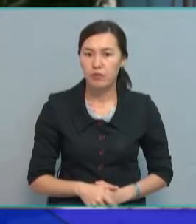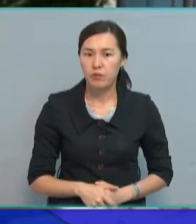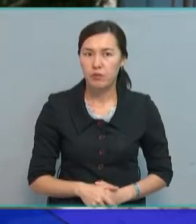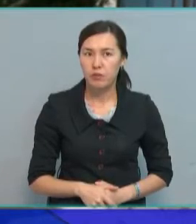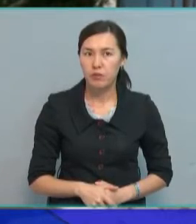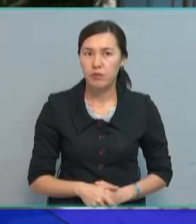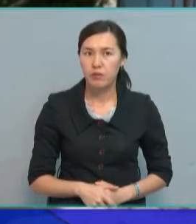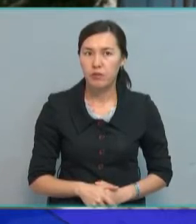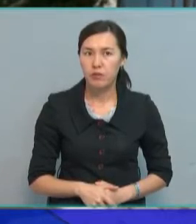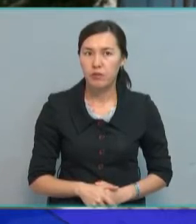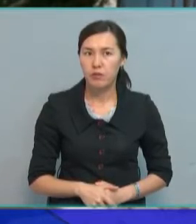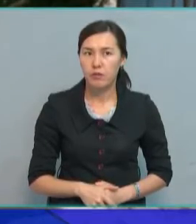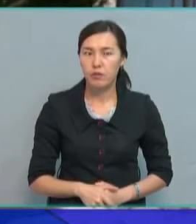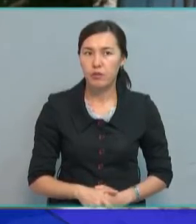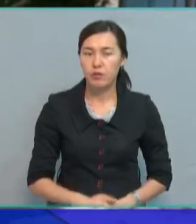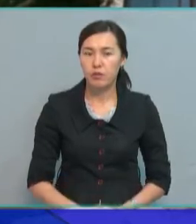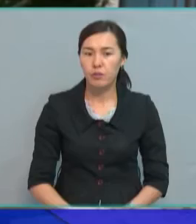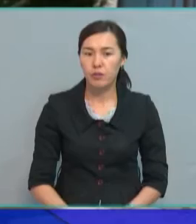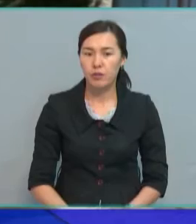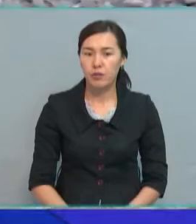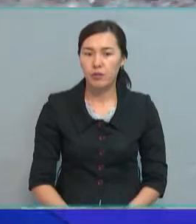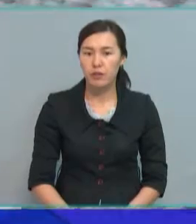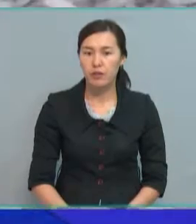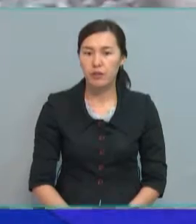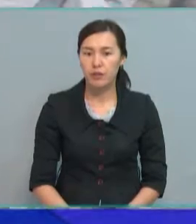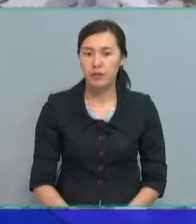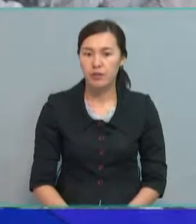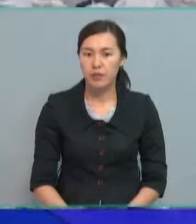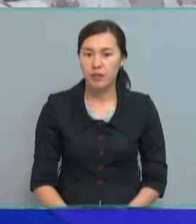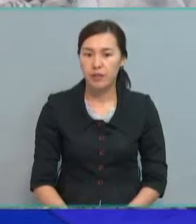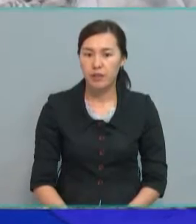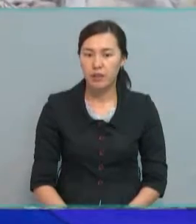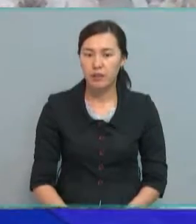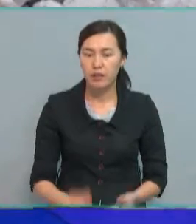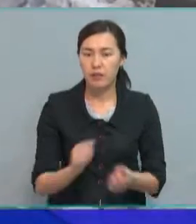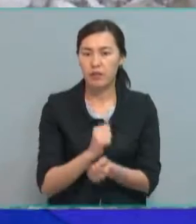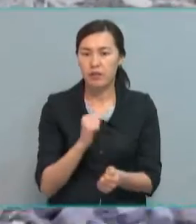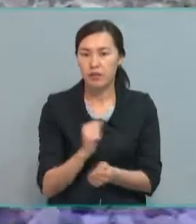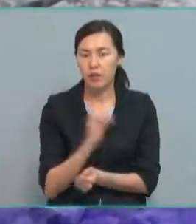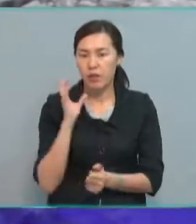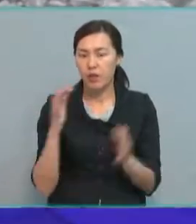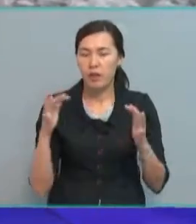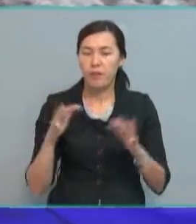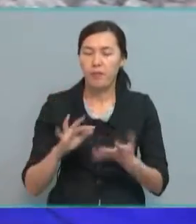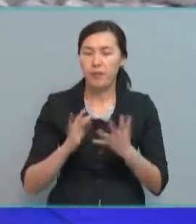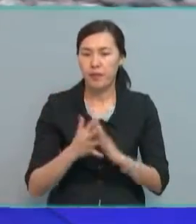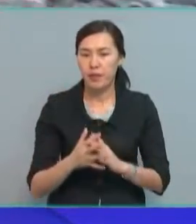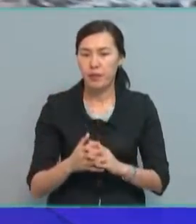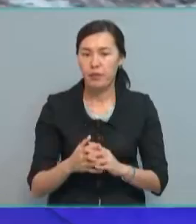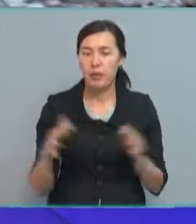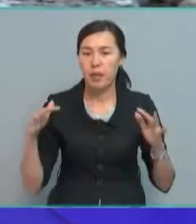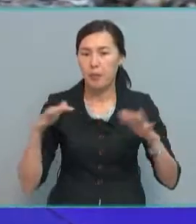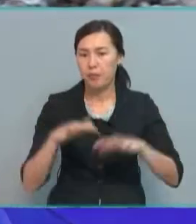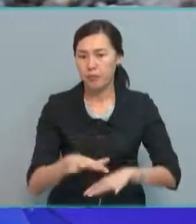бар. Білмеймін енді, оны жазып кетті. Тау жынысы тасқынмен ағып келіп, ауылдың ішін басып